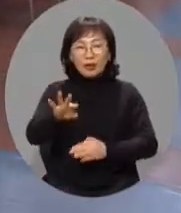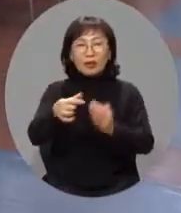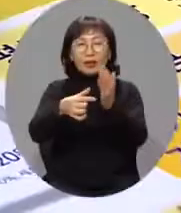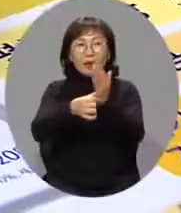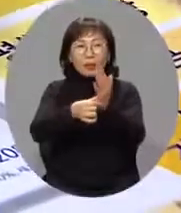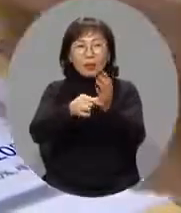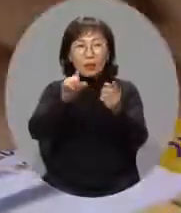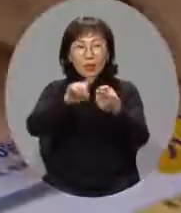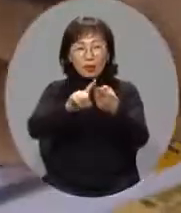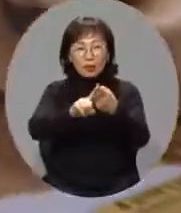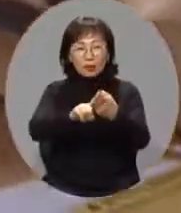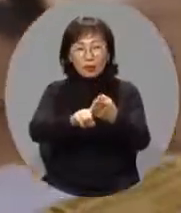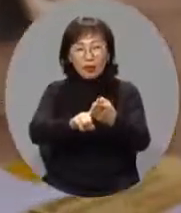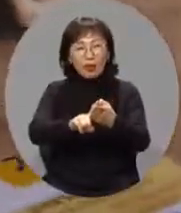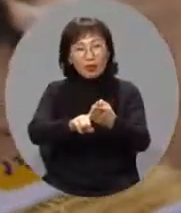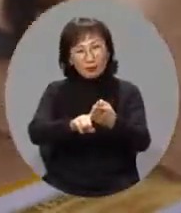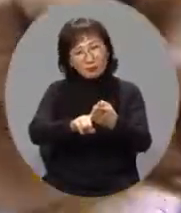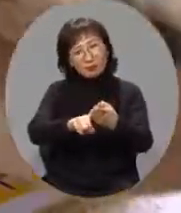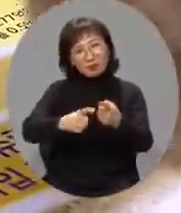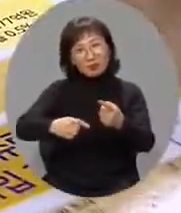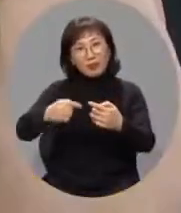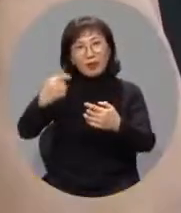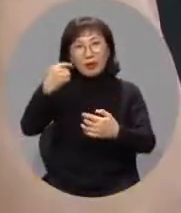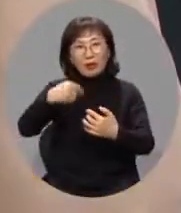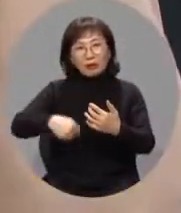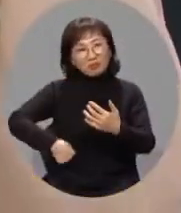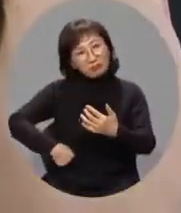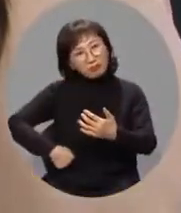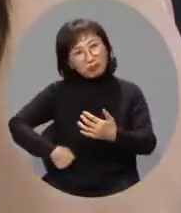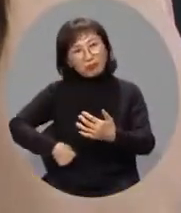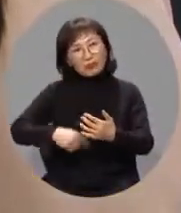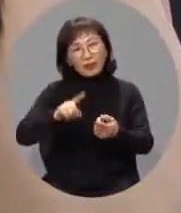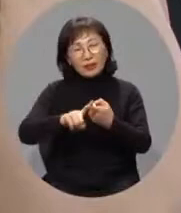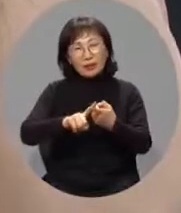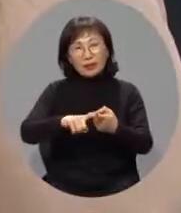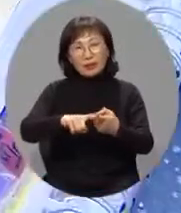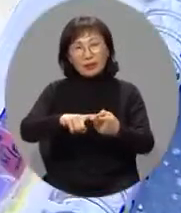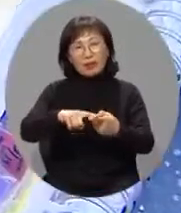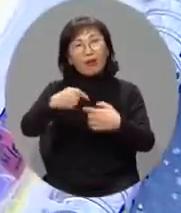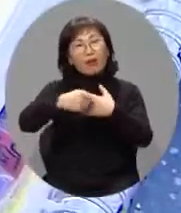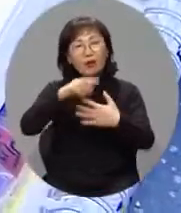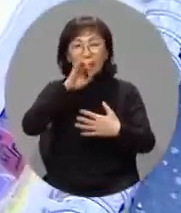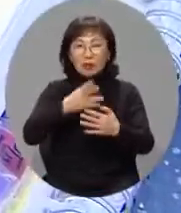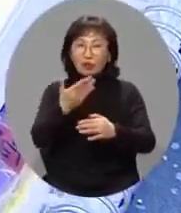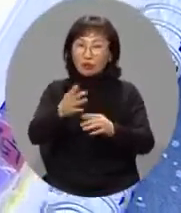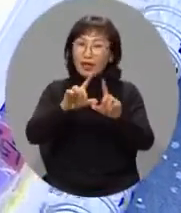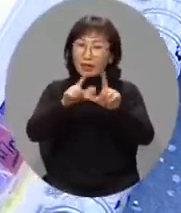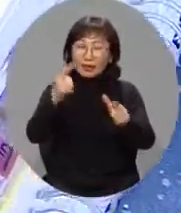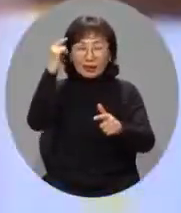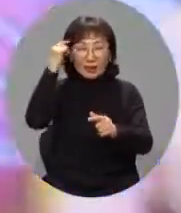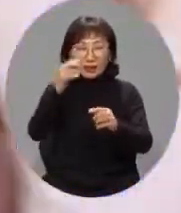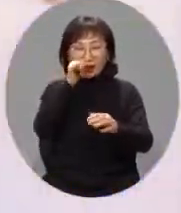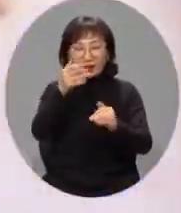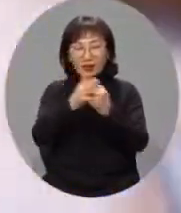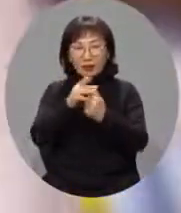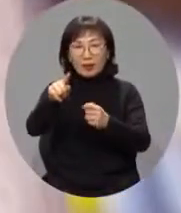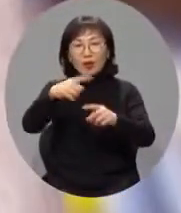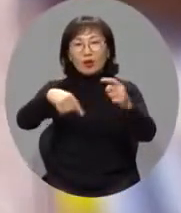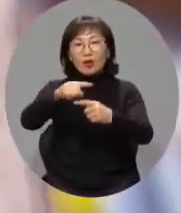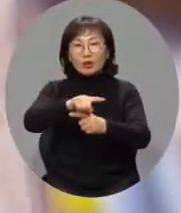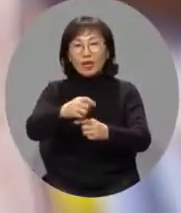위해 선심성 정책을 내놨다는 시각도 있는 게 사실. 각종 논란을 이겨내고 지역경제에 활력을 줄 수